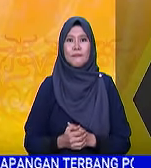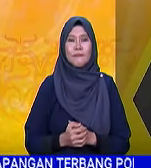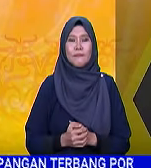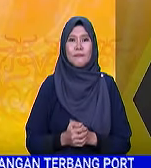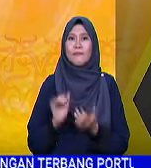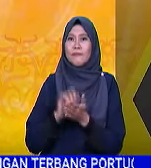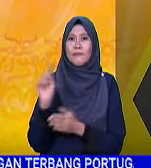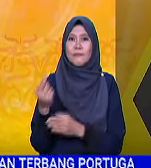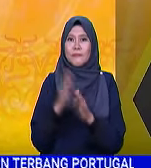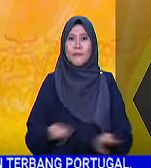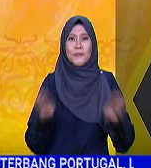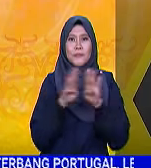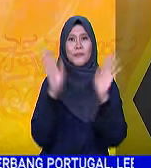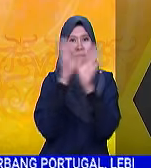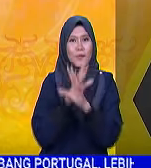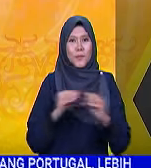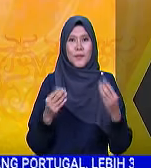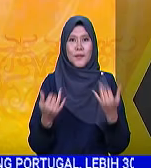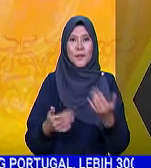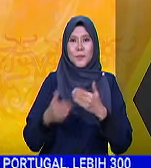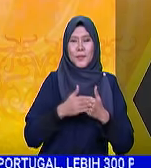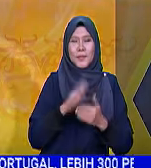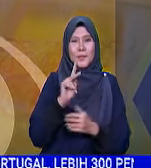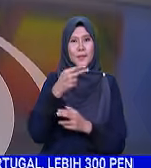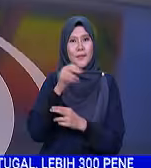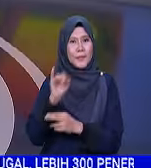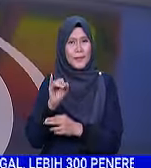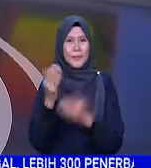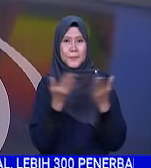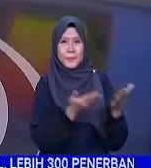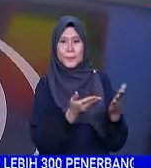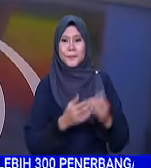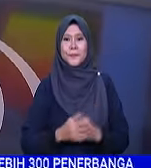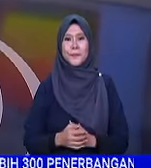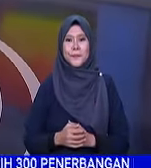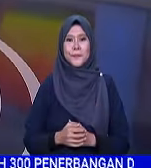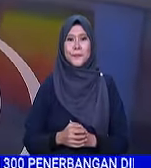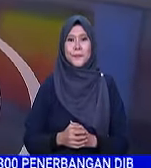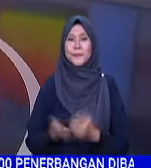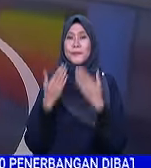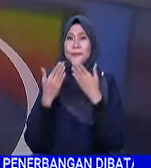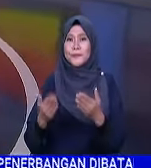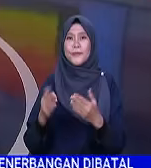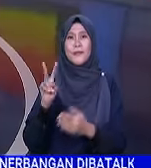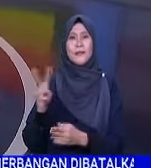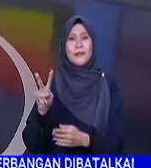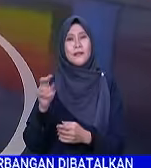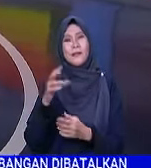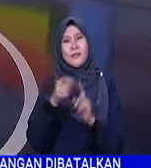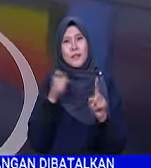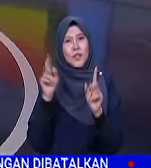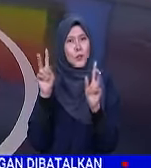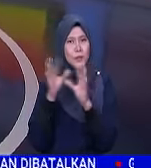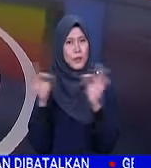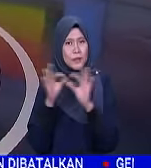Dengan itu, sekian berita dari Sarawak. Kita kembali bersama Kai di Angkasa Puri. Silakan. Baik, terima kasih Vanessa di Kuching,